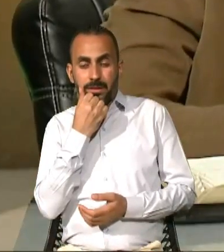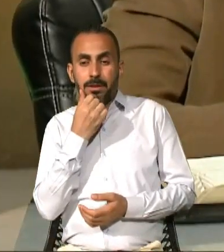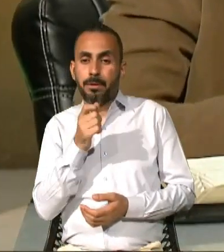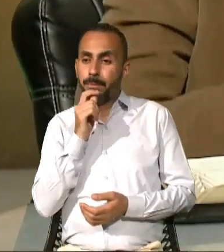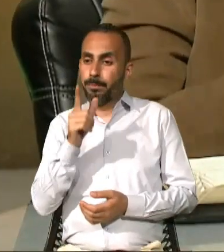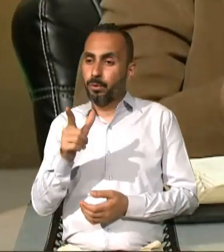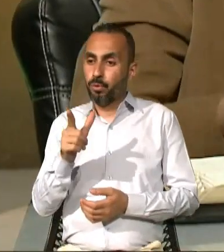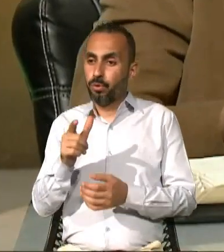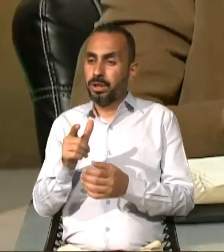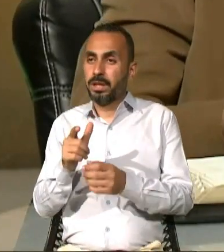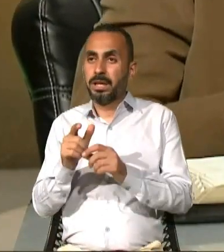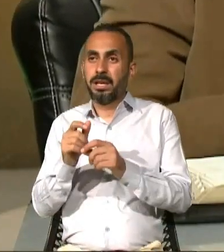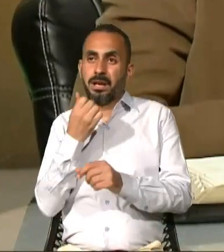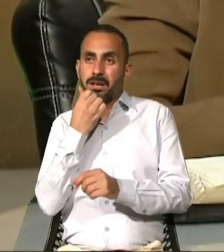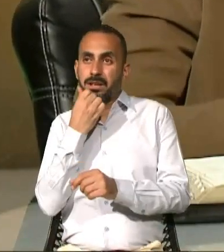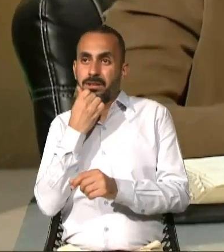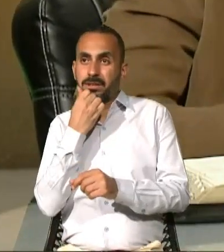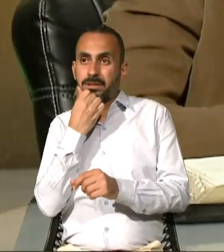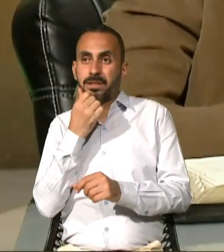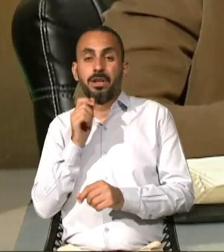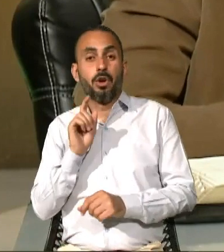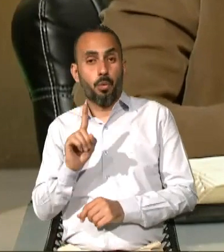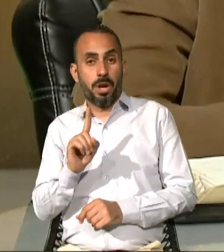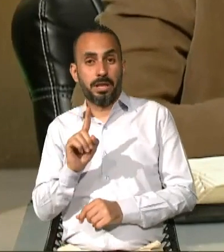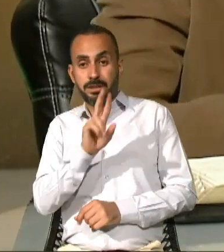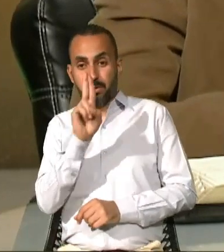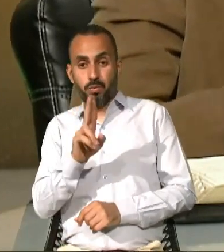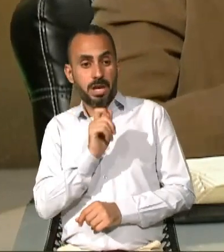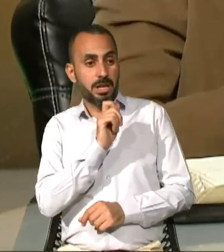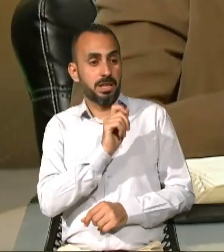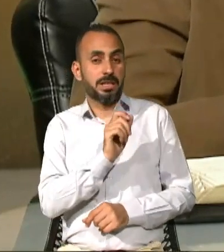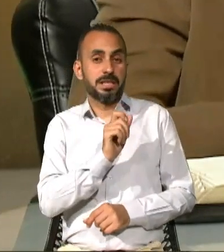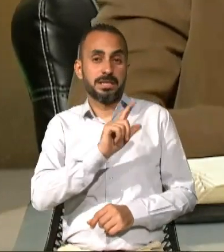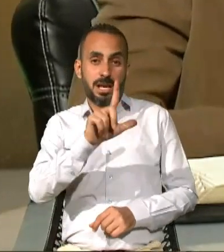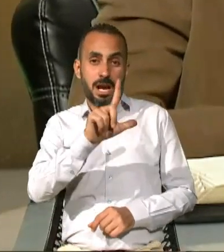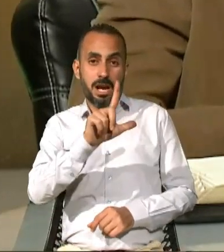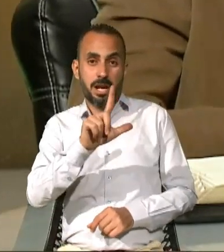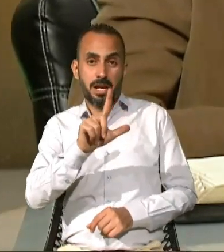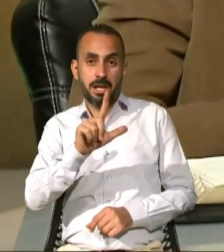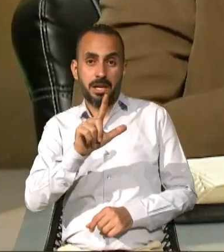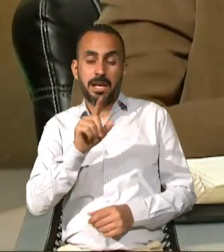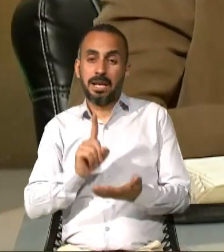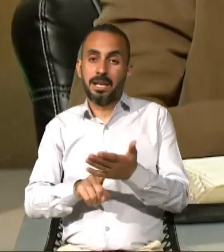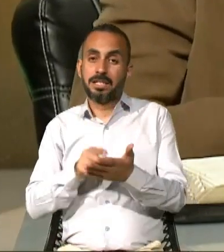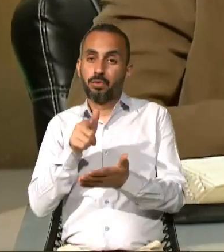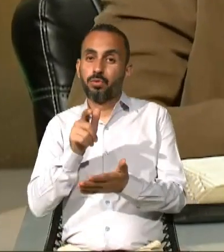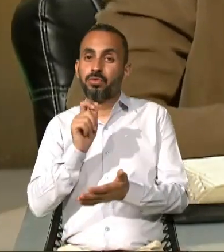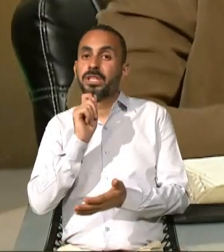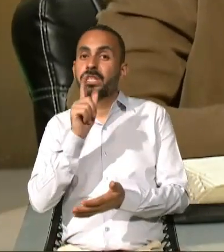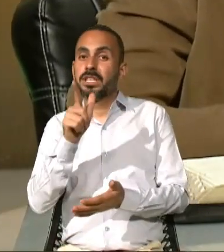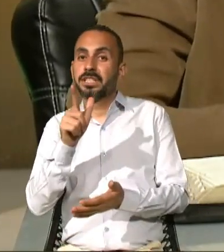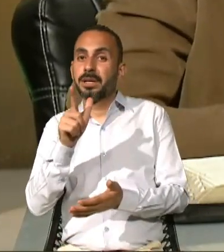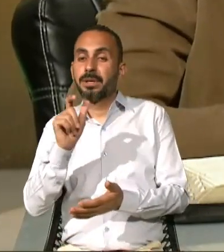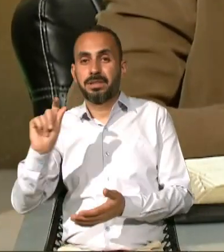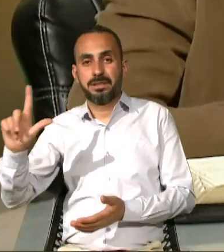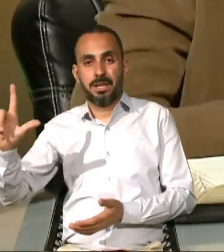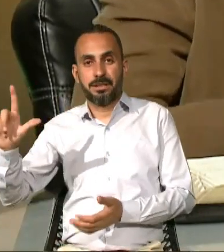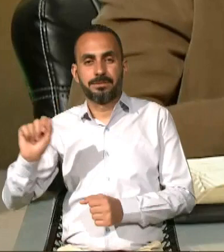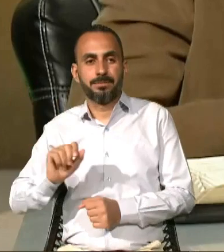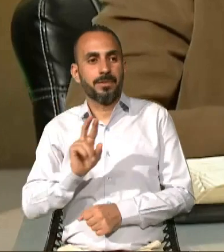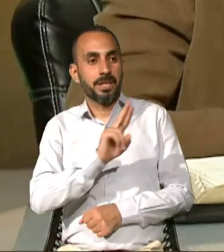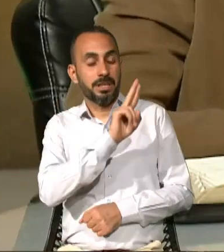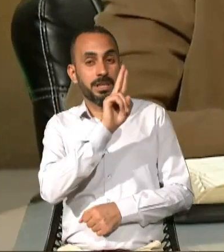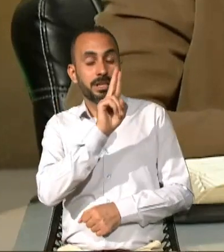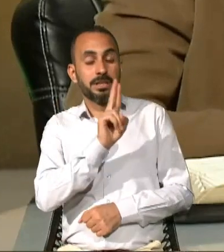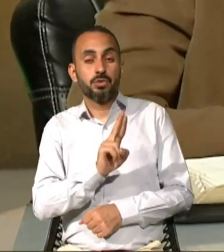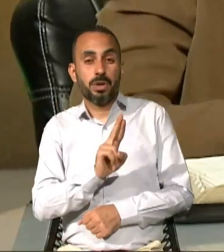الغلط. طبعا. السؤال الصح يجيبني للاجابه صحيح. الصح صحيح. فلو السؤال الغلط اللي انا اساله امتى مجيء ربنا يسوع المسيح، سؤال